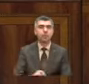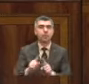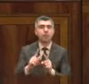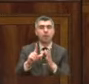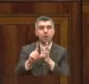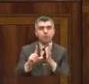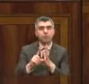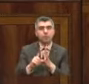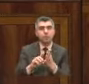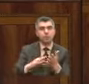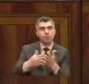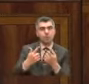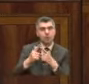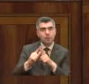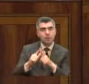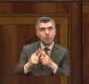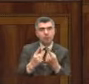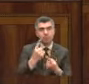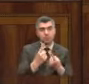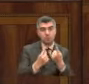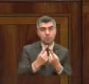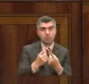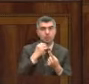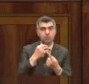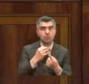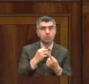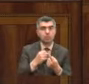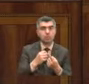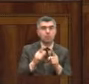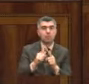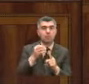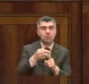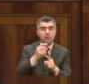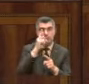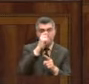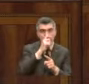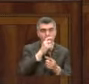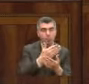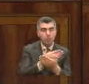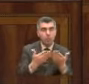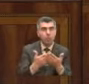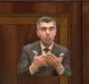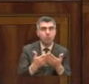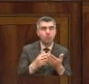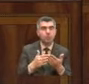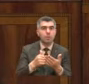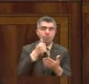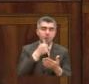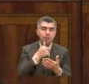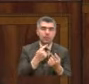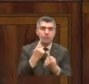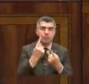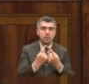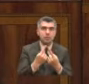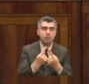الساحل لحماية هذه المنظومات التي توجد تحت رحمة سوء التدبير والجشع وصراع لوبيات العقار